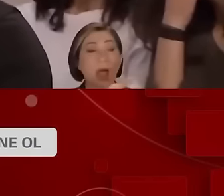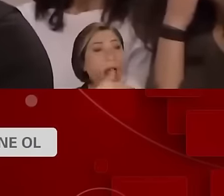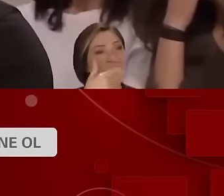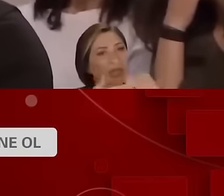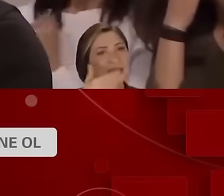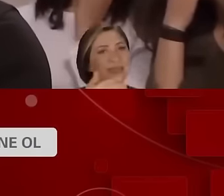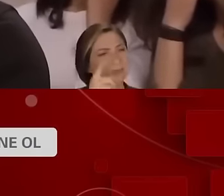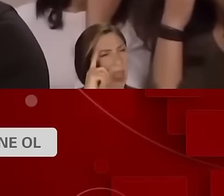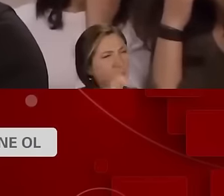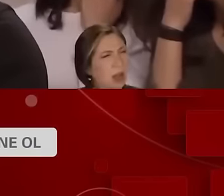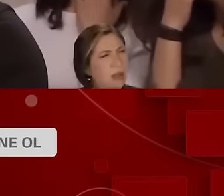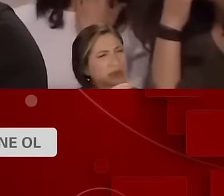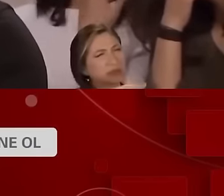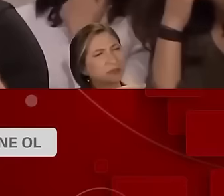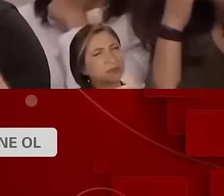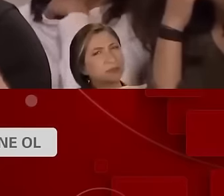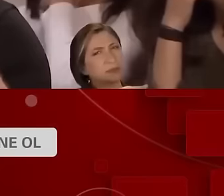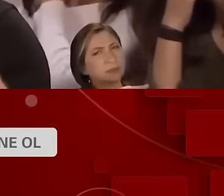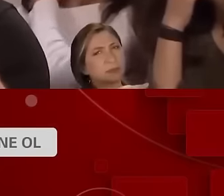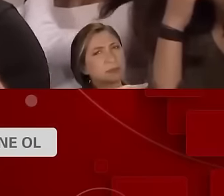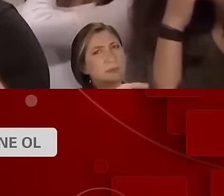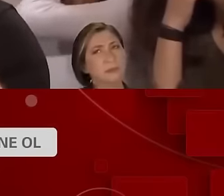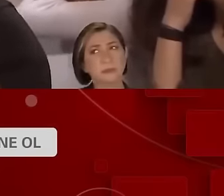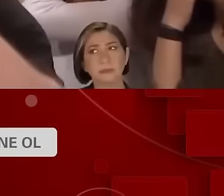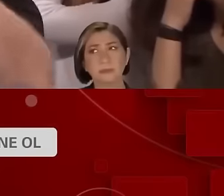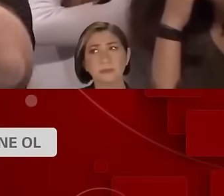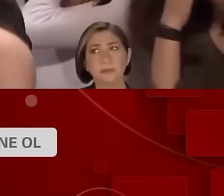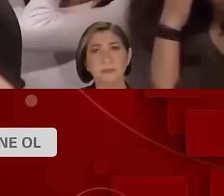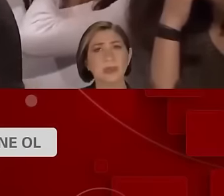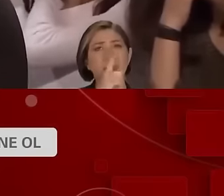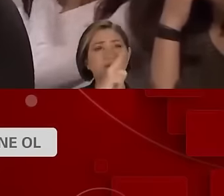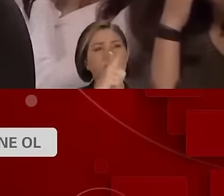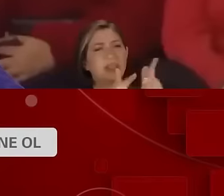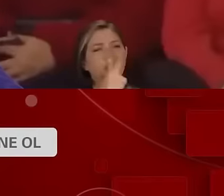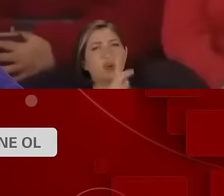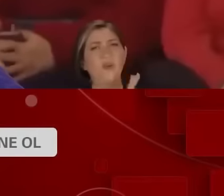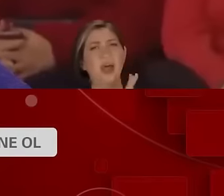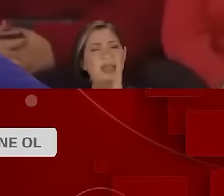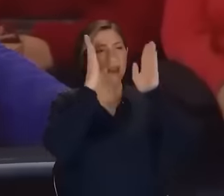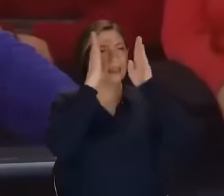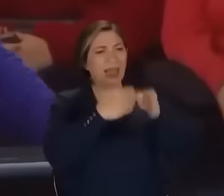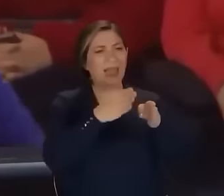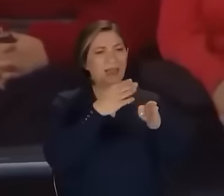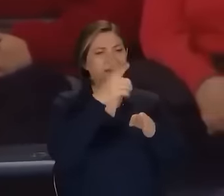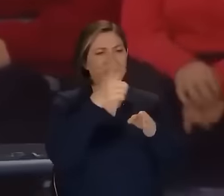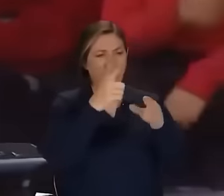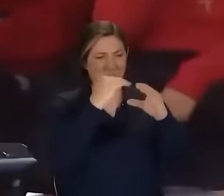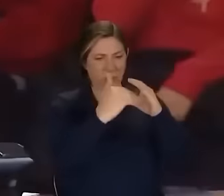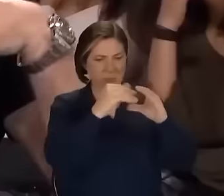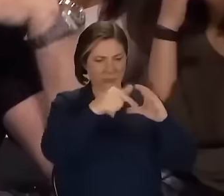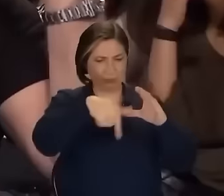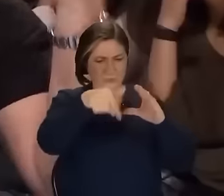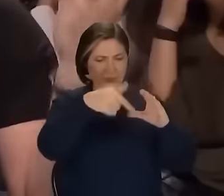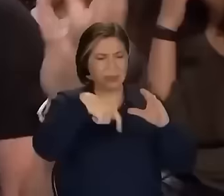şey hani hatırlar mısın? Bir şey vardır. Yani straight to video diye bir şey var. Yani direkt yalnızca video kasete